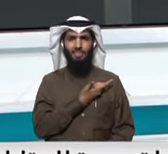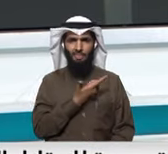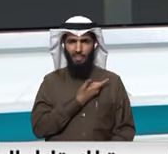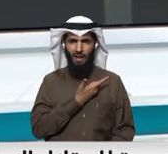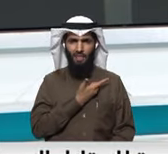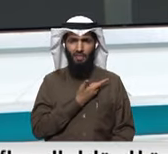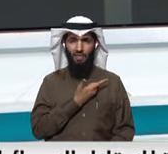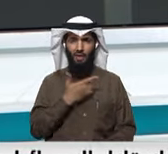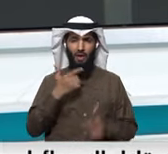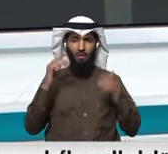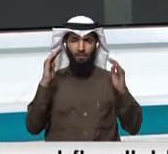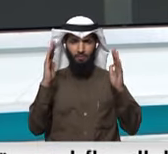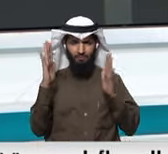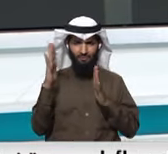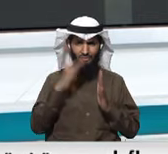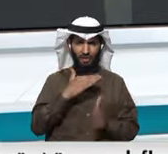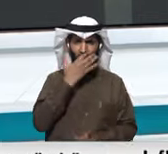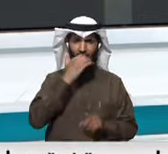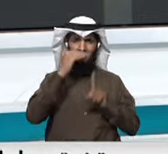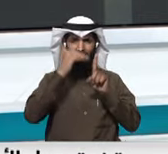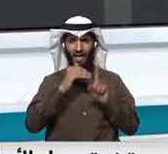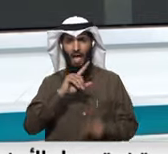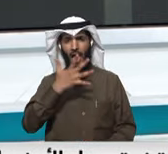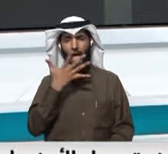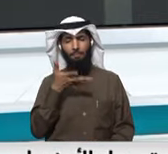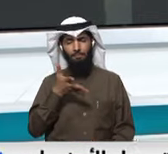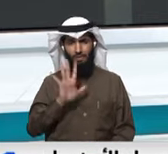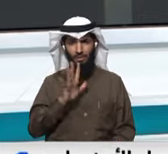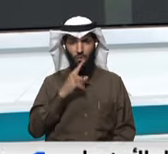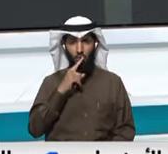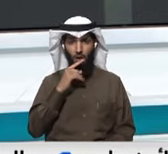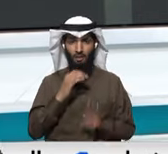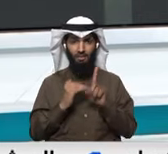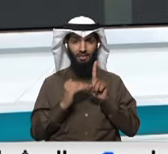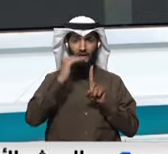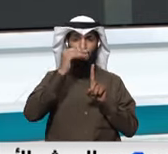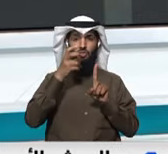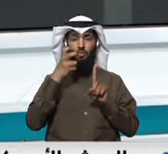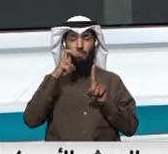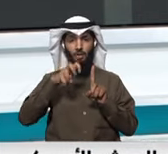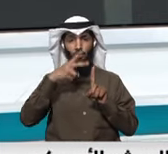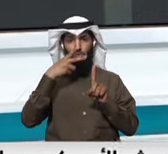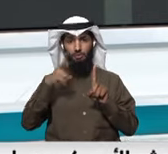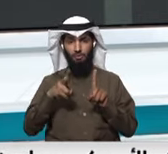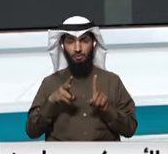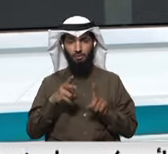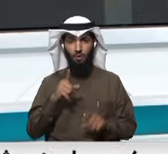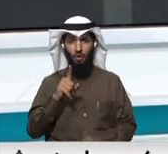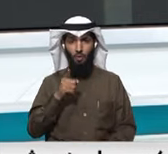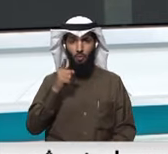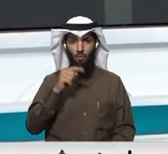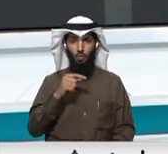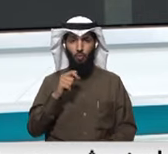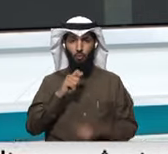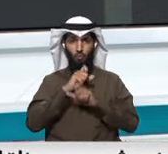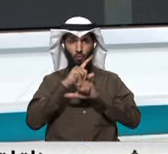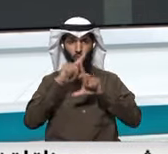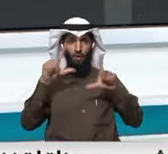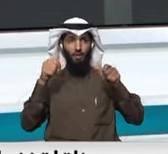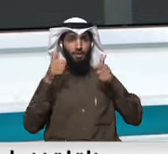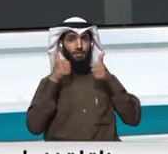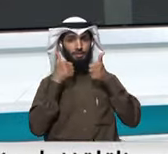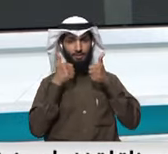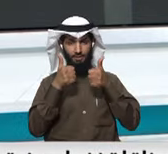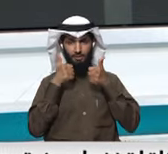25 العظمى وصغرى 15 هواء خفيف الى معتدل من 6 الى 28 كيل مر في الساعه اجواء معتدله ويستمر ويانا